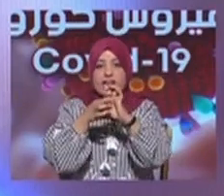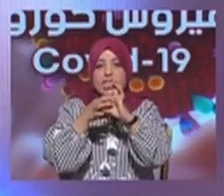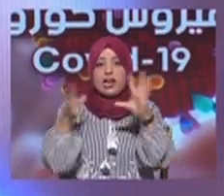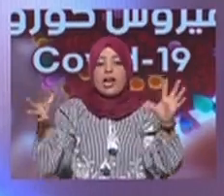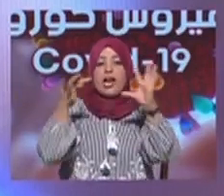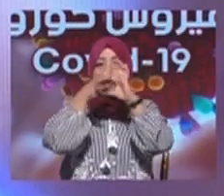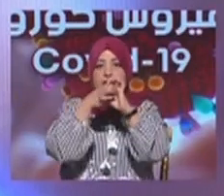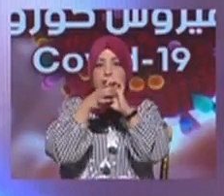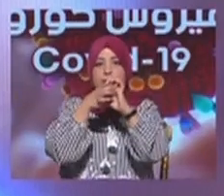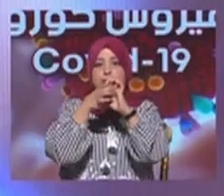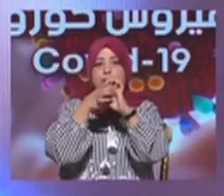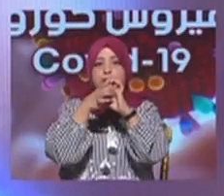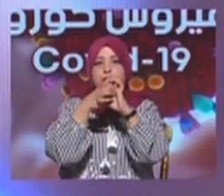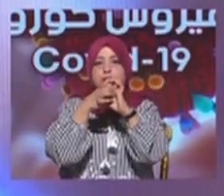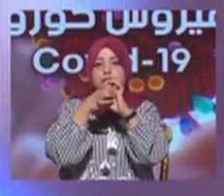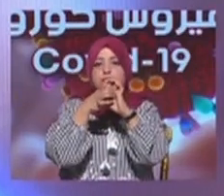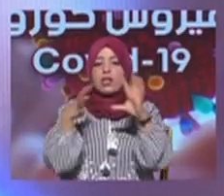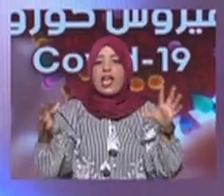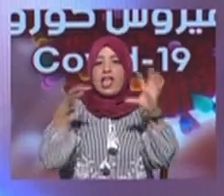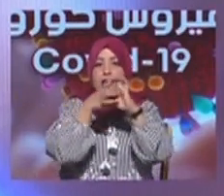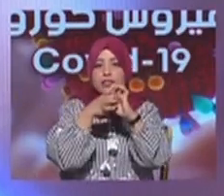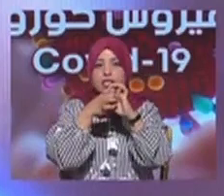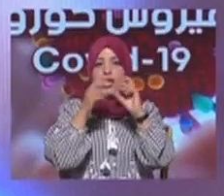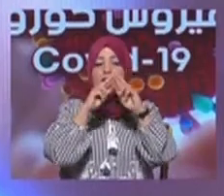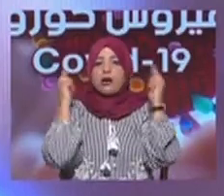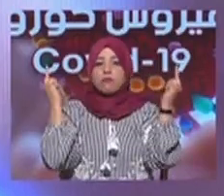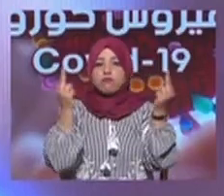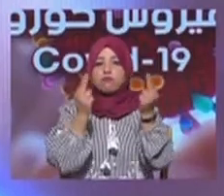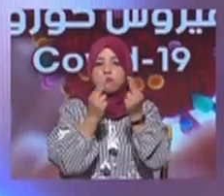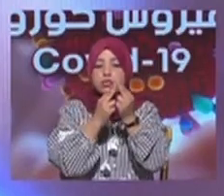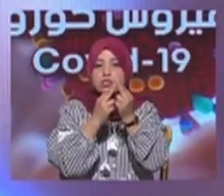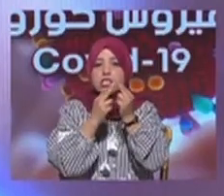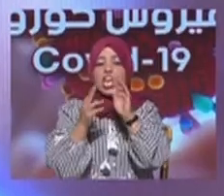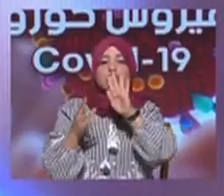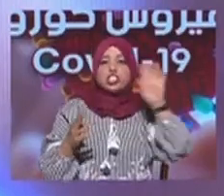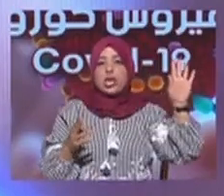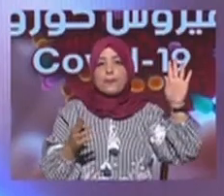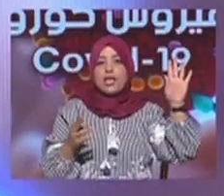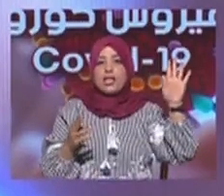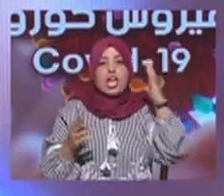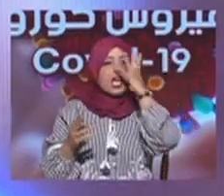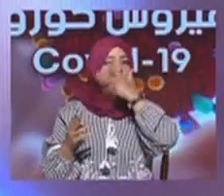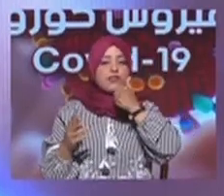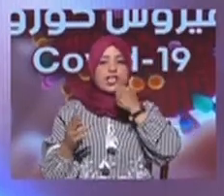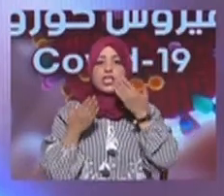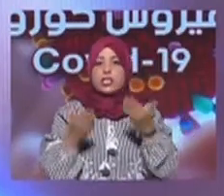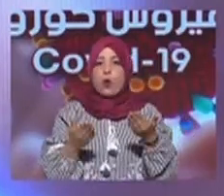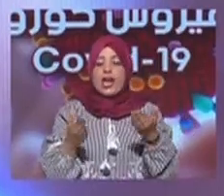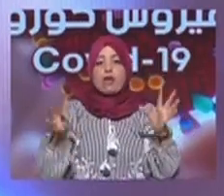المينا الموين اوريون موين اوريون احنا تابعين شمال افريقيا واحنا في معناتها بطبيعه وقت اللي